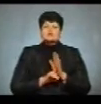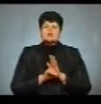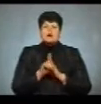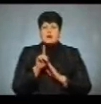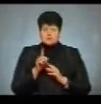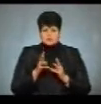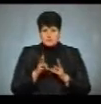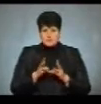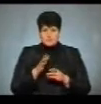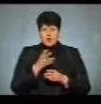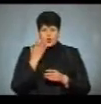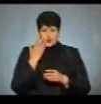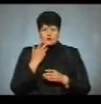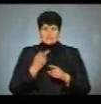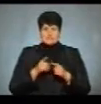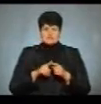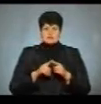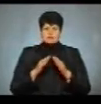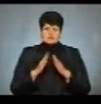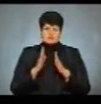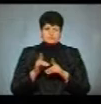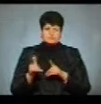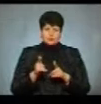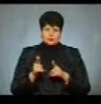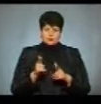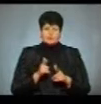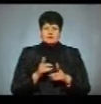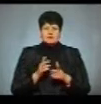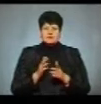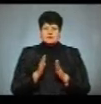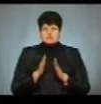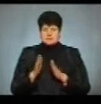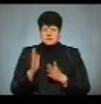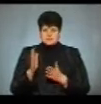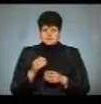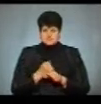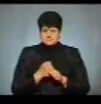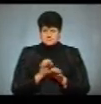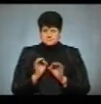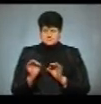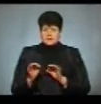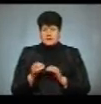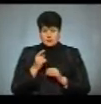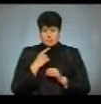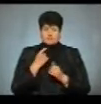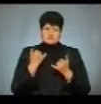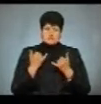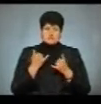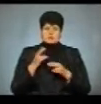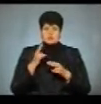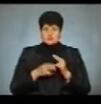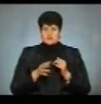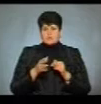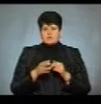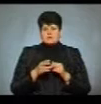сезону, коли будинки вже мають бути розбліндовані, має бути розвоздушена система, система опалення. Але, кажу, зараз закінчується